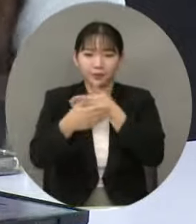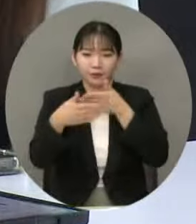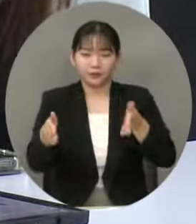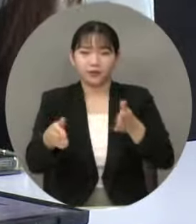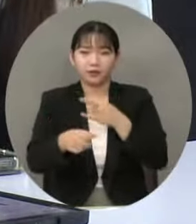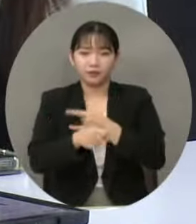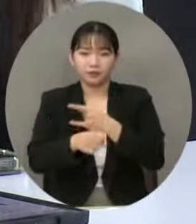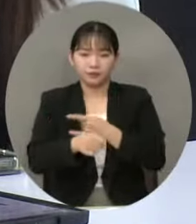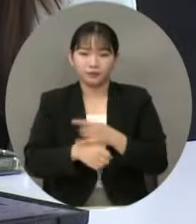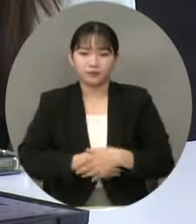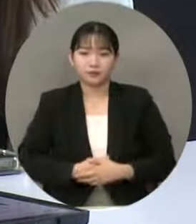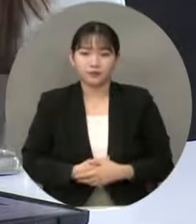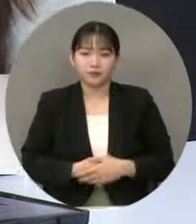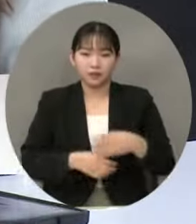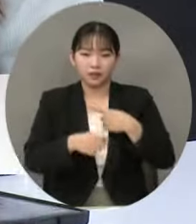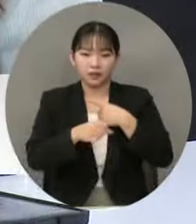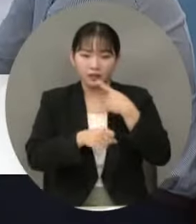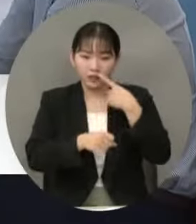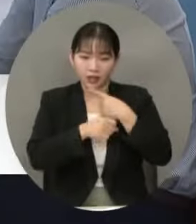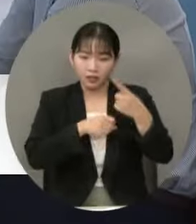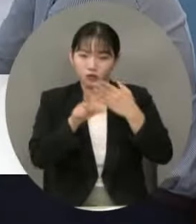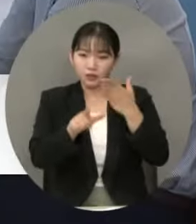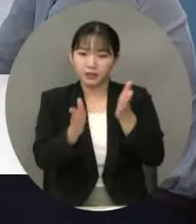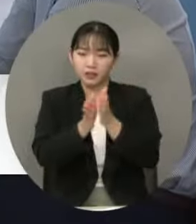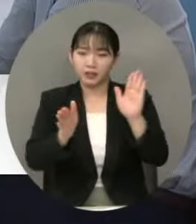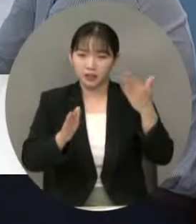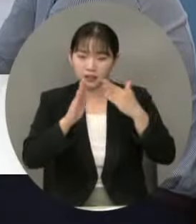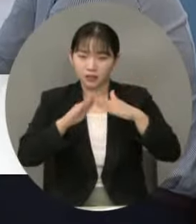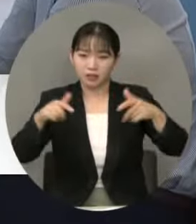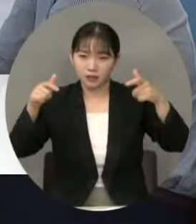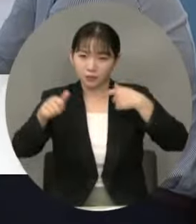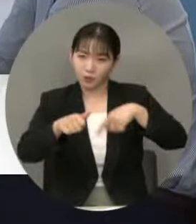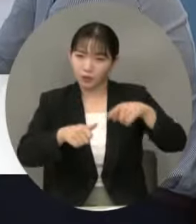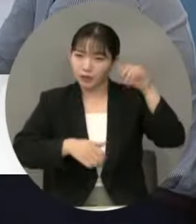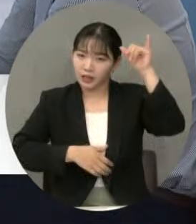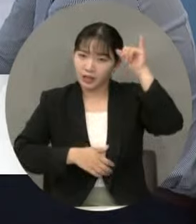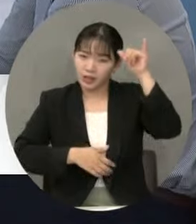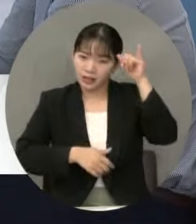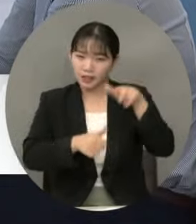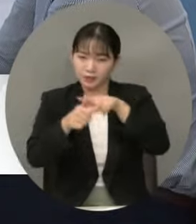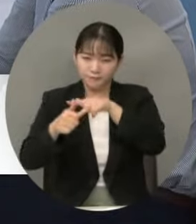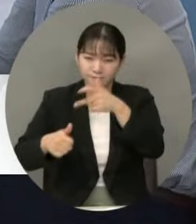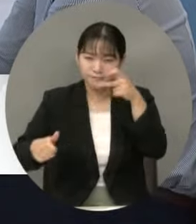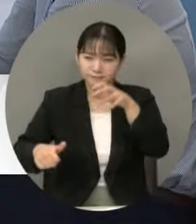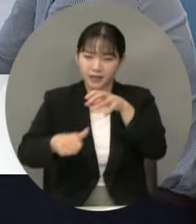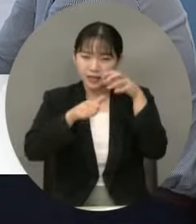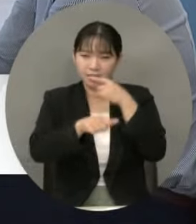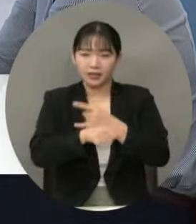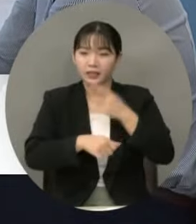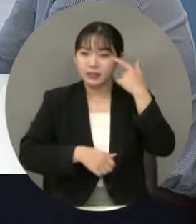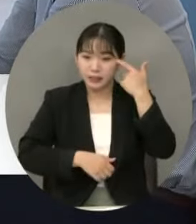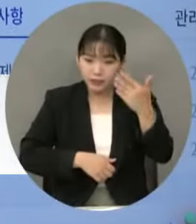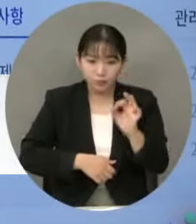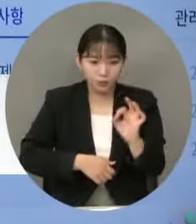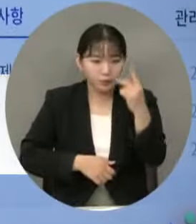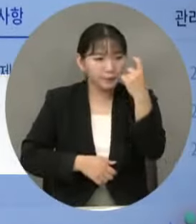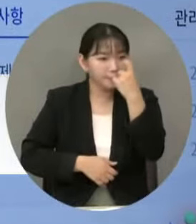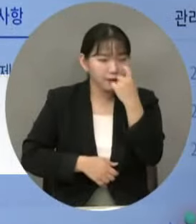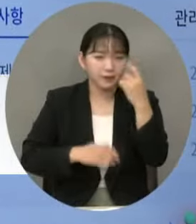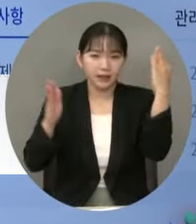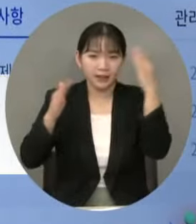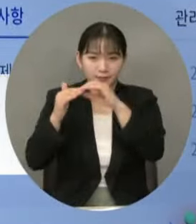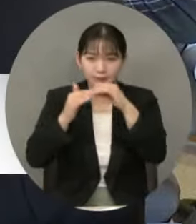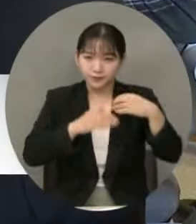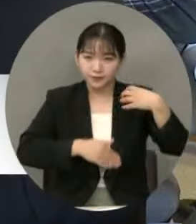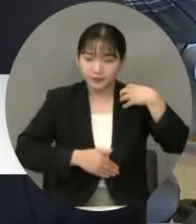공간입니다. 내년 9월 도입될 전남교육 AI 빅데이터 플랫폼을 기반으로 질문이 배움으로 이어지는 학생